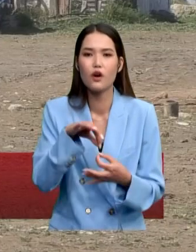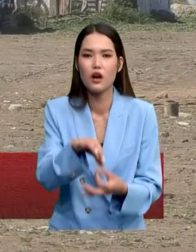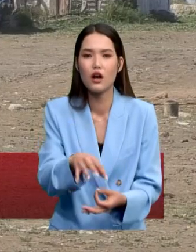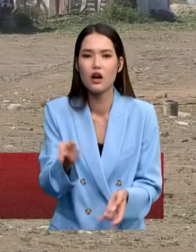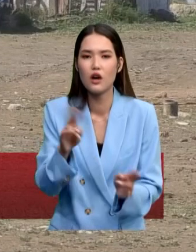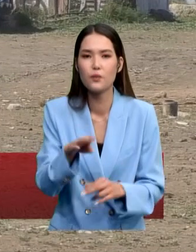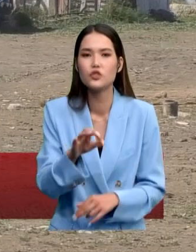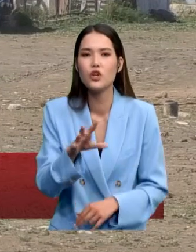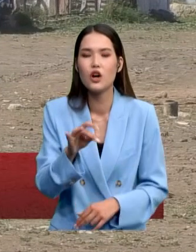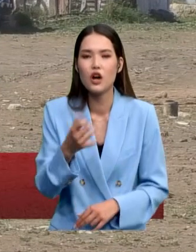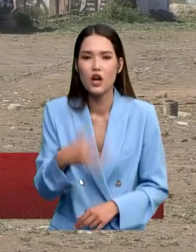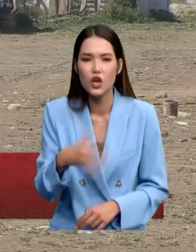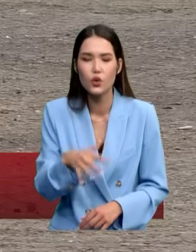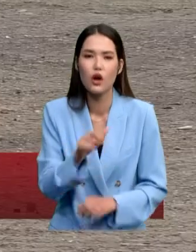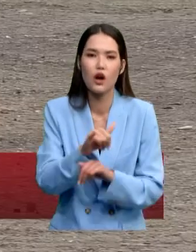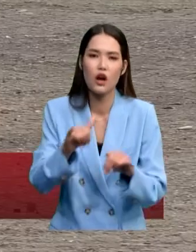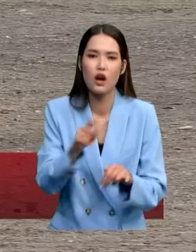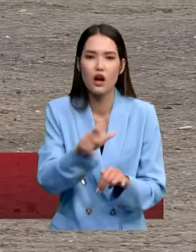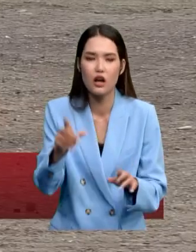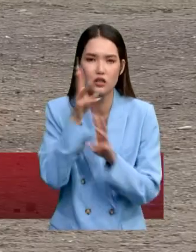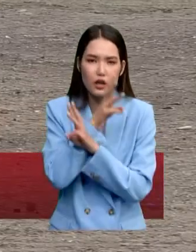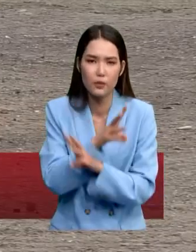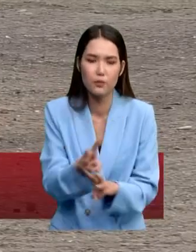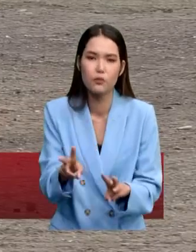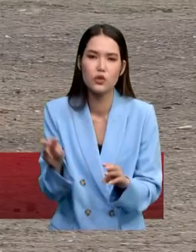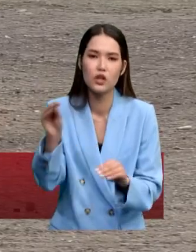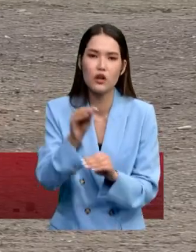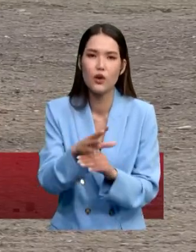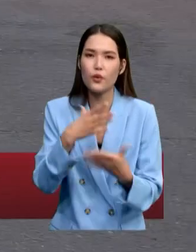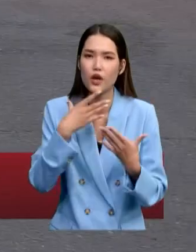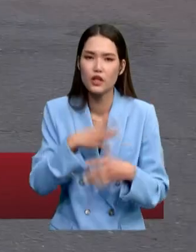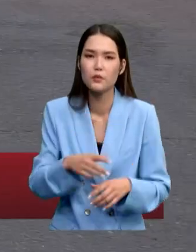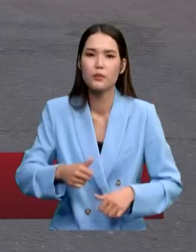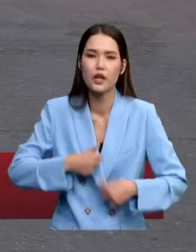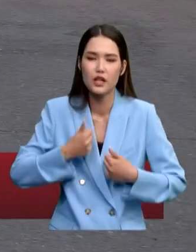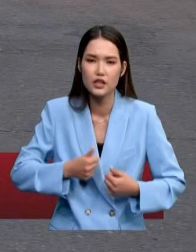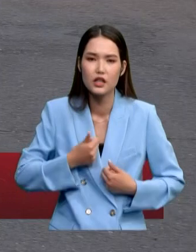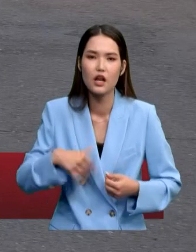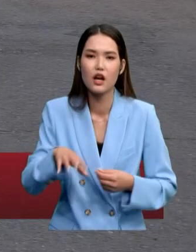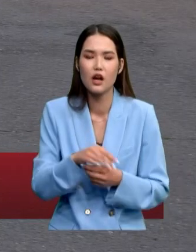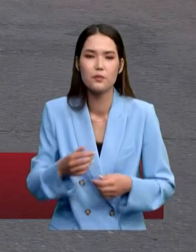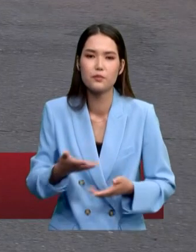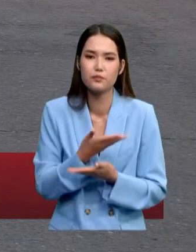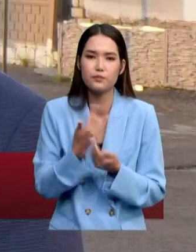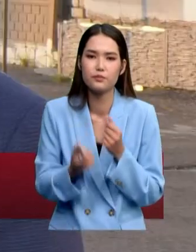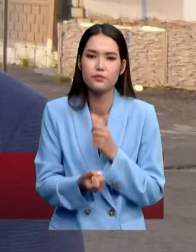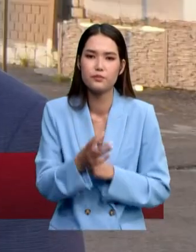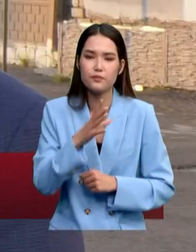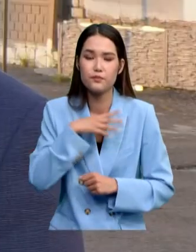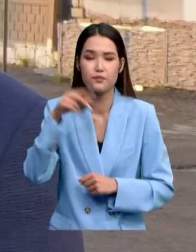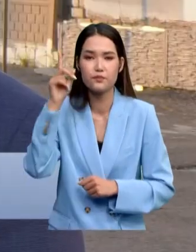басы 50-ге толмайтындықтан бюджеттен қаражат қарастырылмаған. Сондықтан қолдан келер қайран жоқ дейді. Жаңа Тілек ауылына